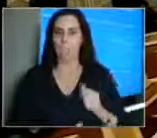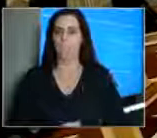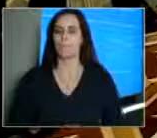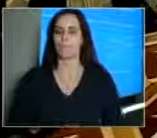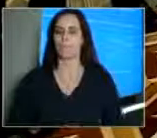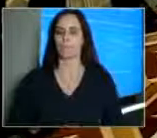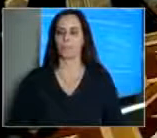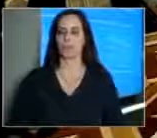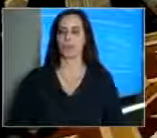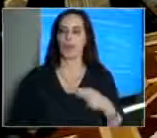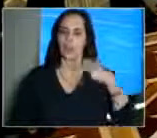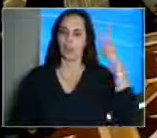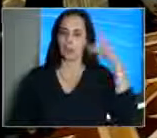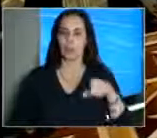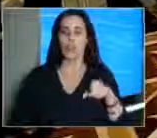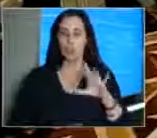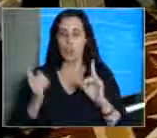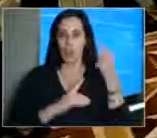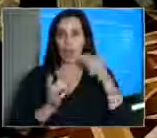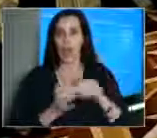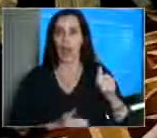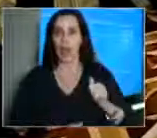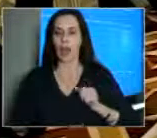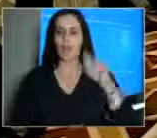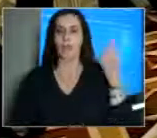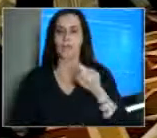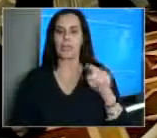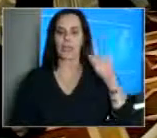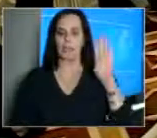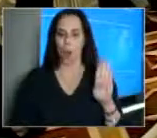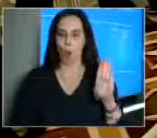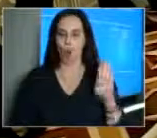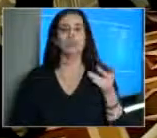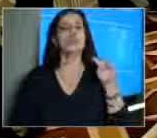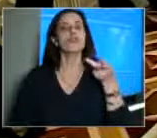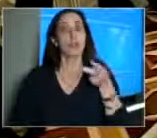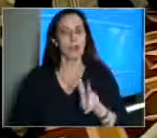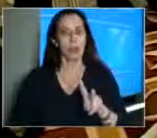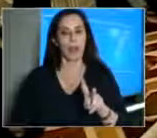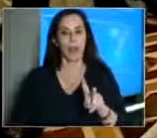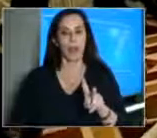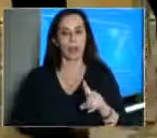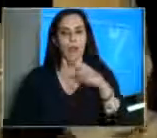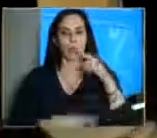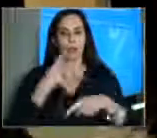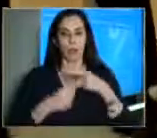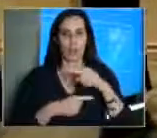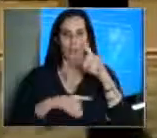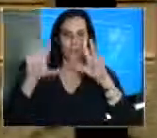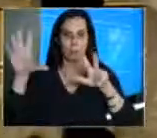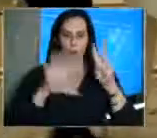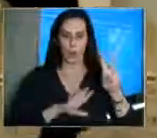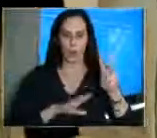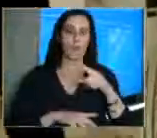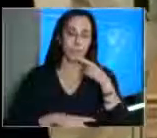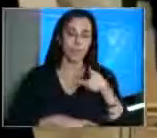вести. Такая же судьба, насколько я понимаю, была и у израильского солдата Захария Баумеля, который